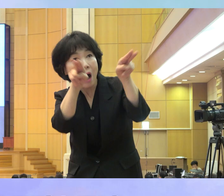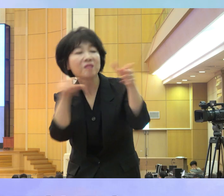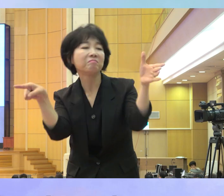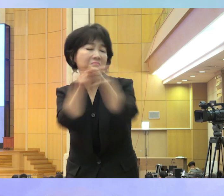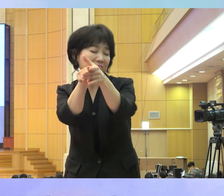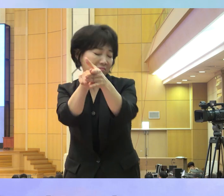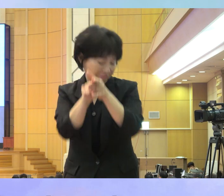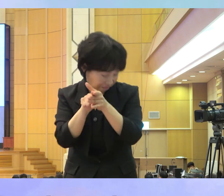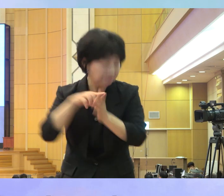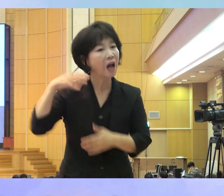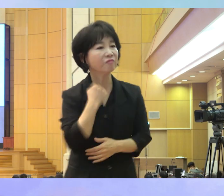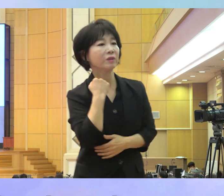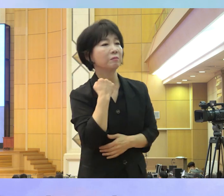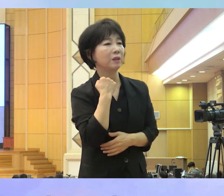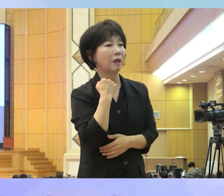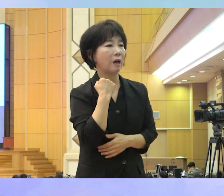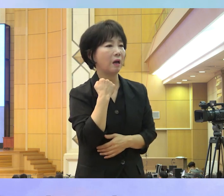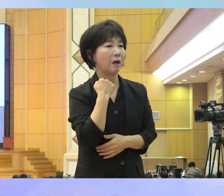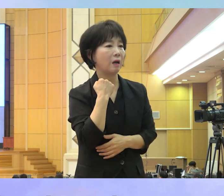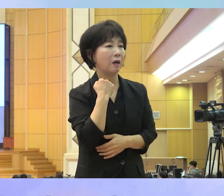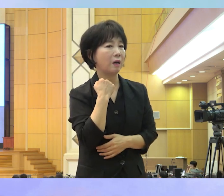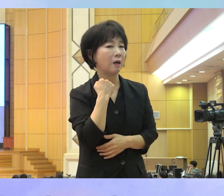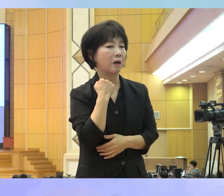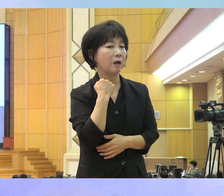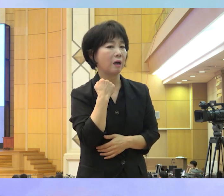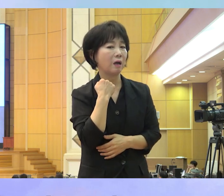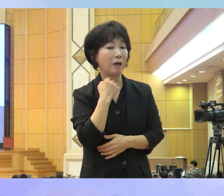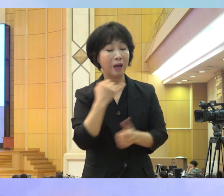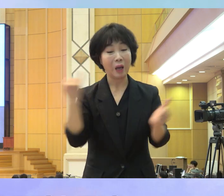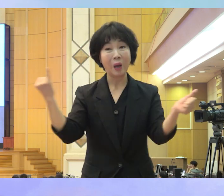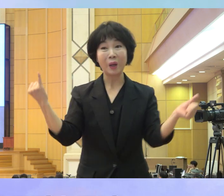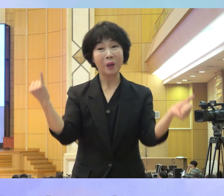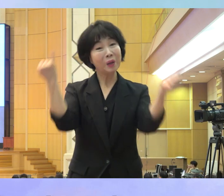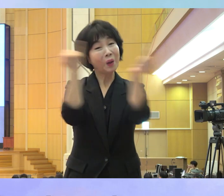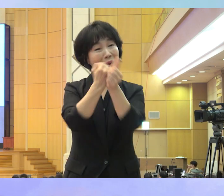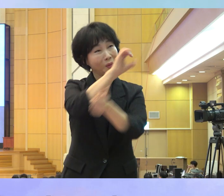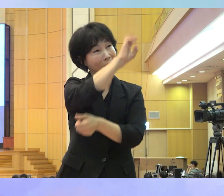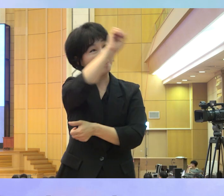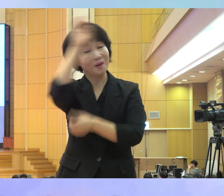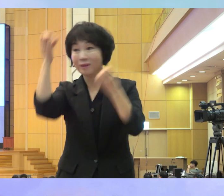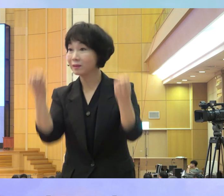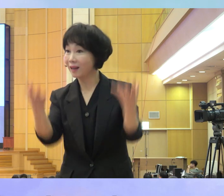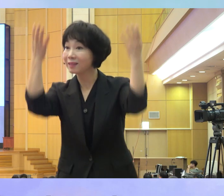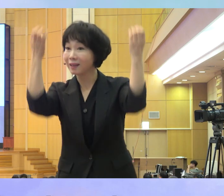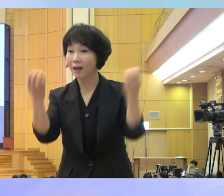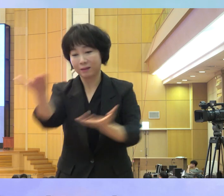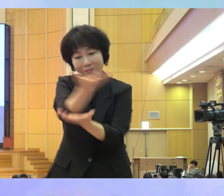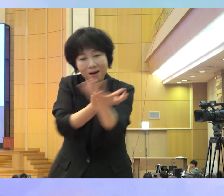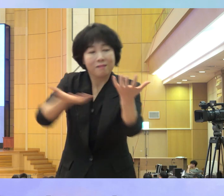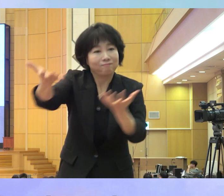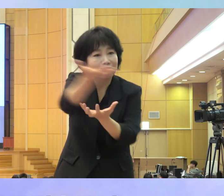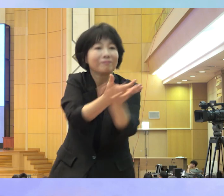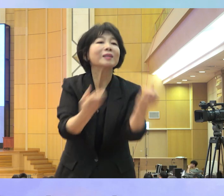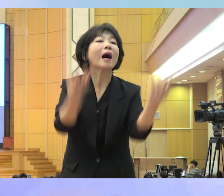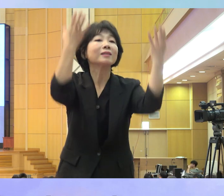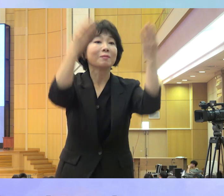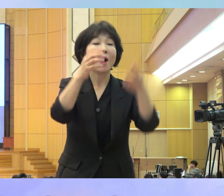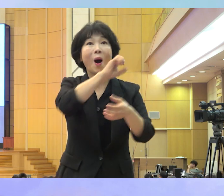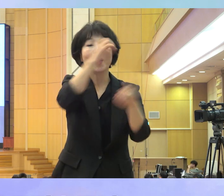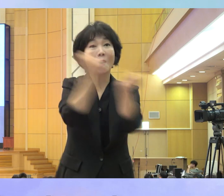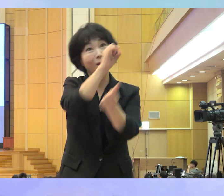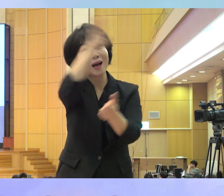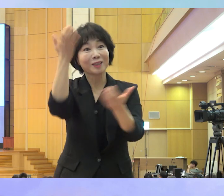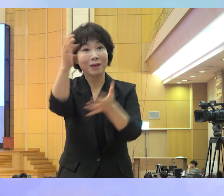믿으니라. 갈릴리 가나 혼인잔치, 한창 혼인잔치가